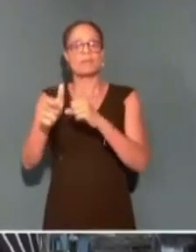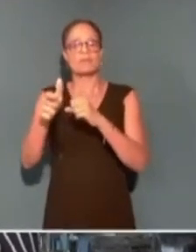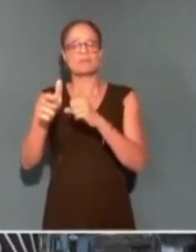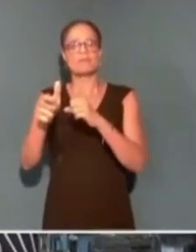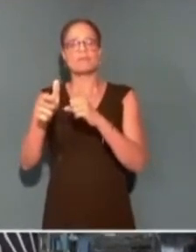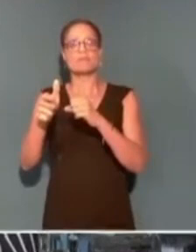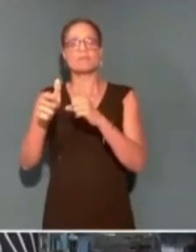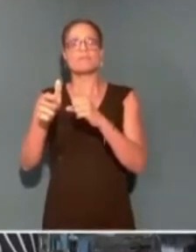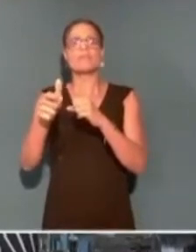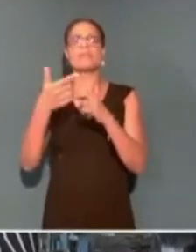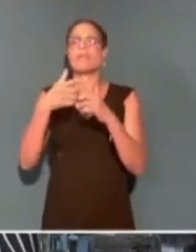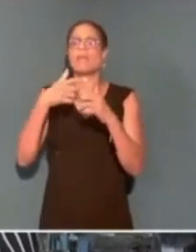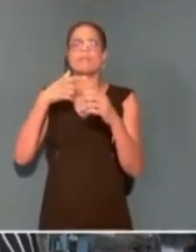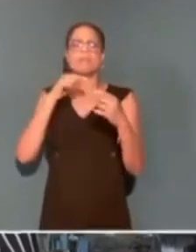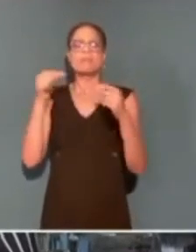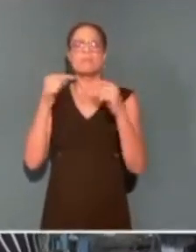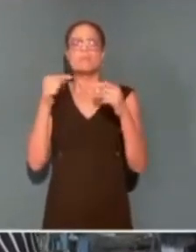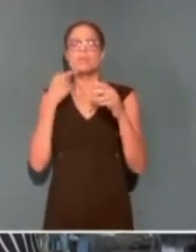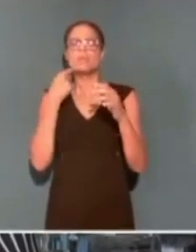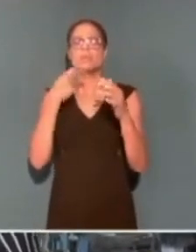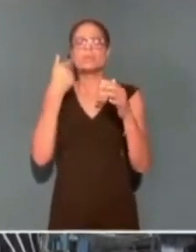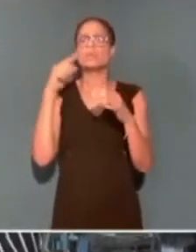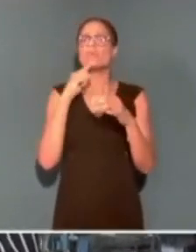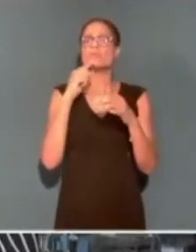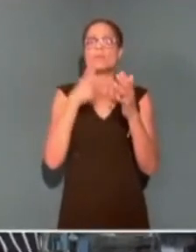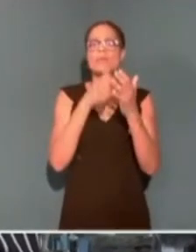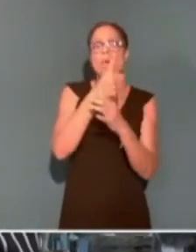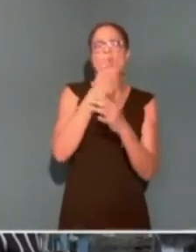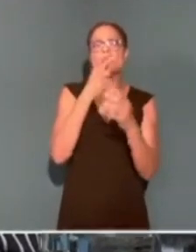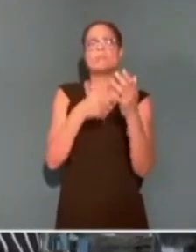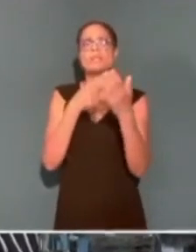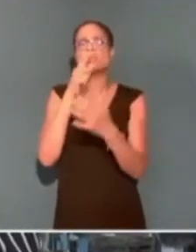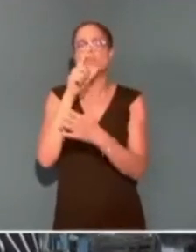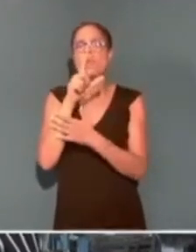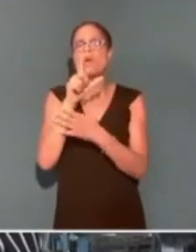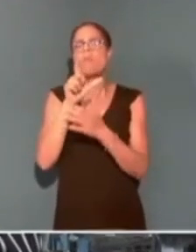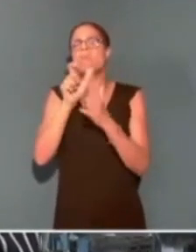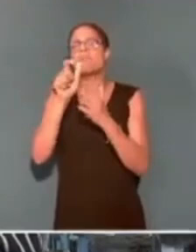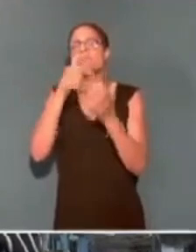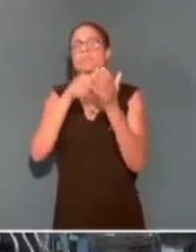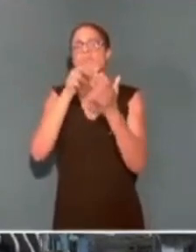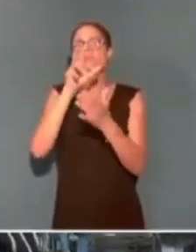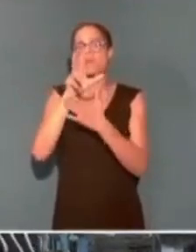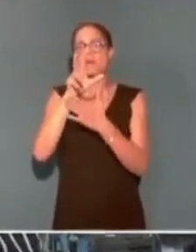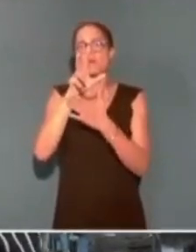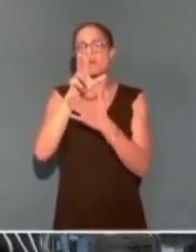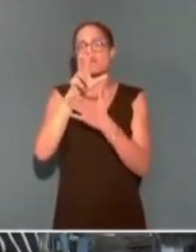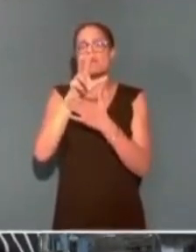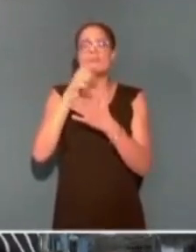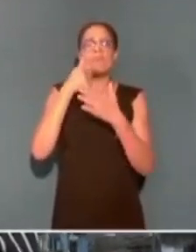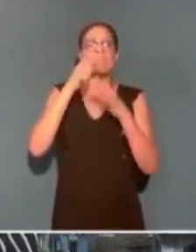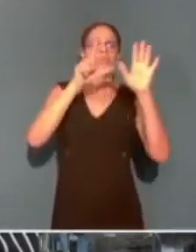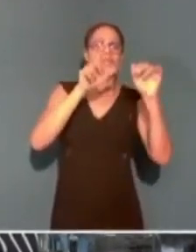qui a commencé en 2001, 2002, et puis qui a fait capoter les choses en 2003. C'était 74, on